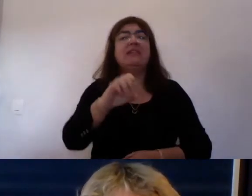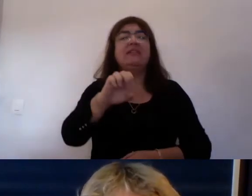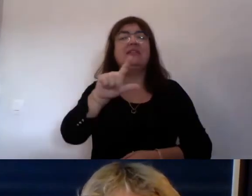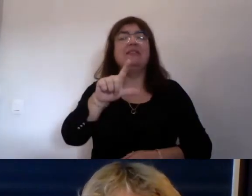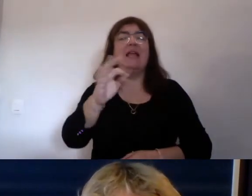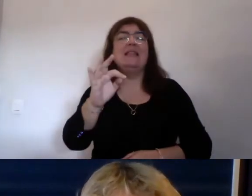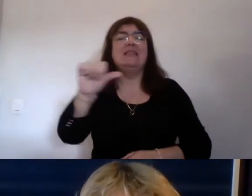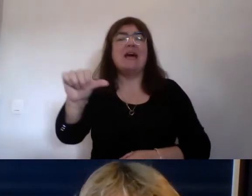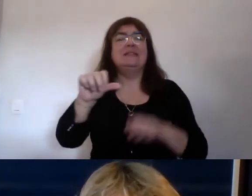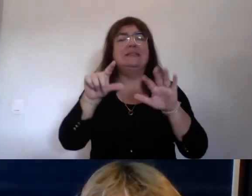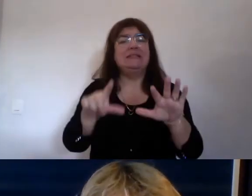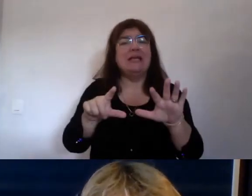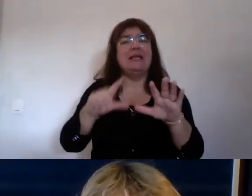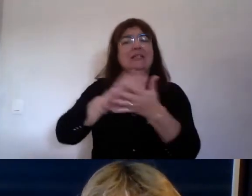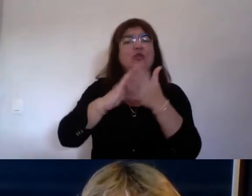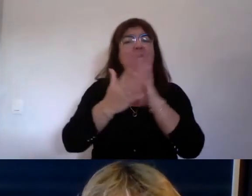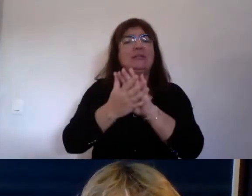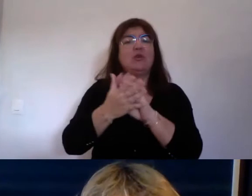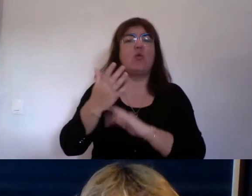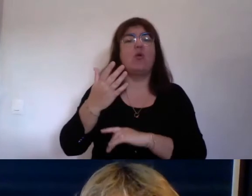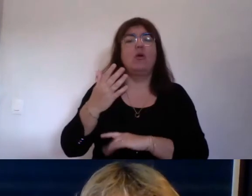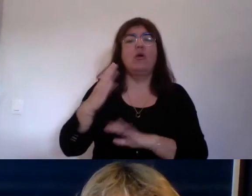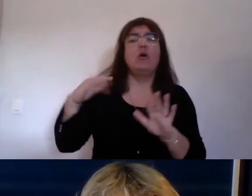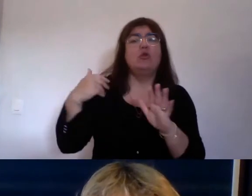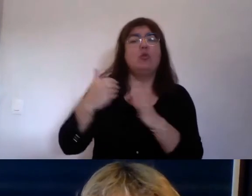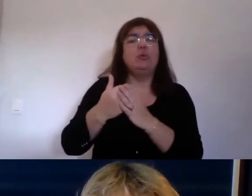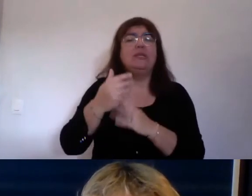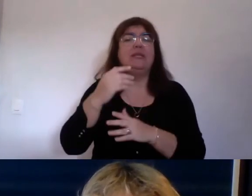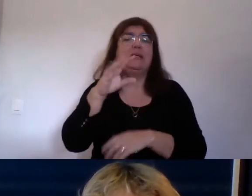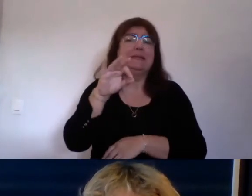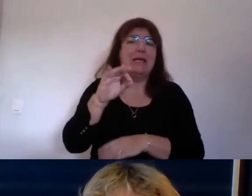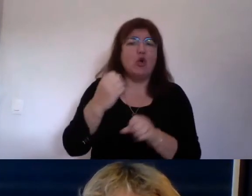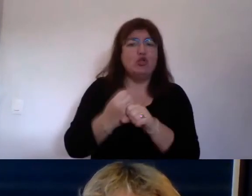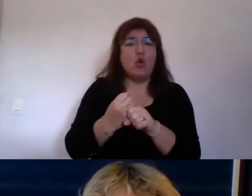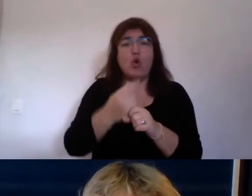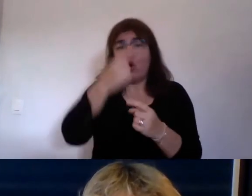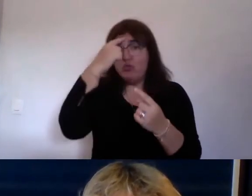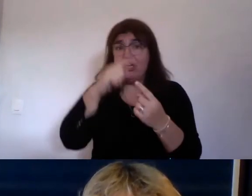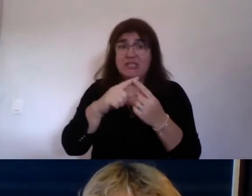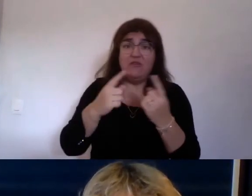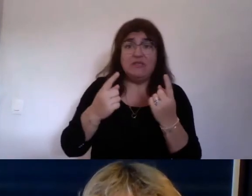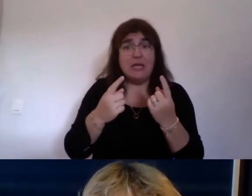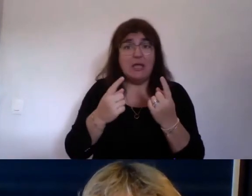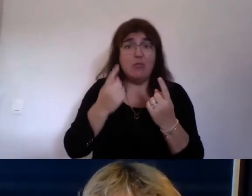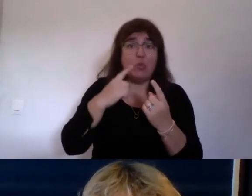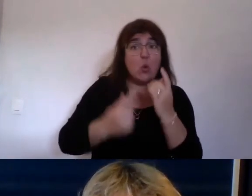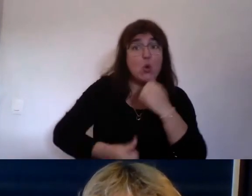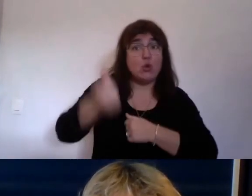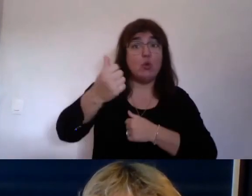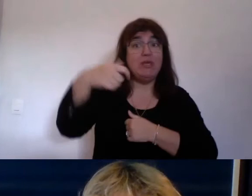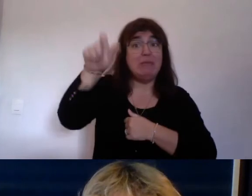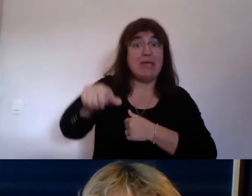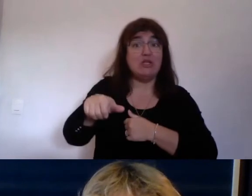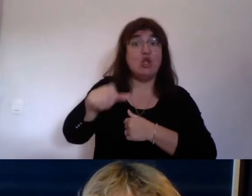1901, qui a bientôt 50 ans, créée en 1973. Notre mission, c'est d'innover pour servir l'autonomie. Donc, l'autonomie pour des publics, soit de personnes